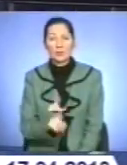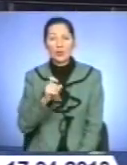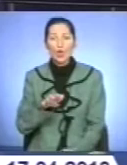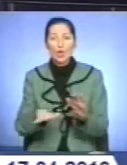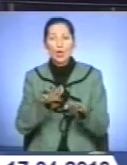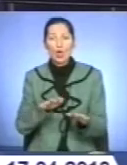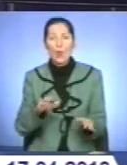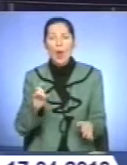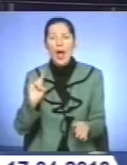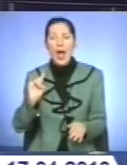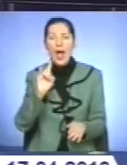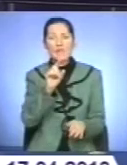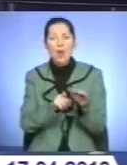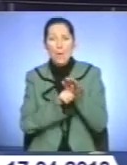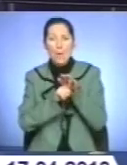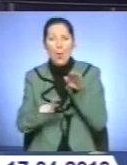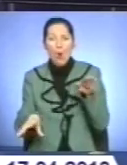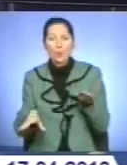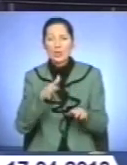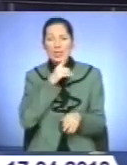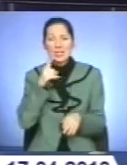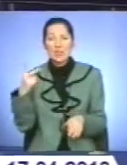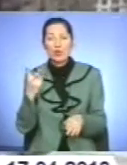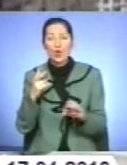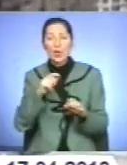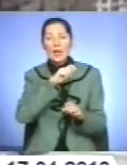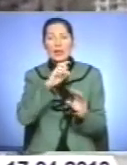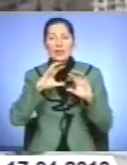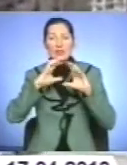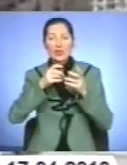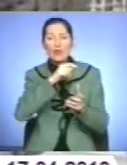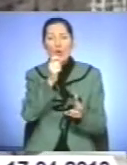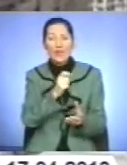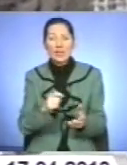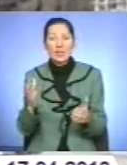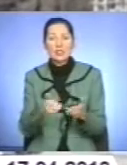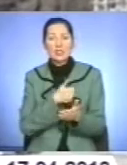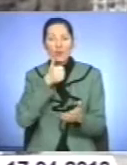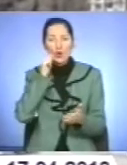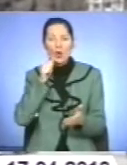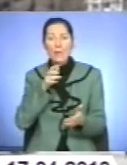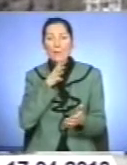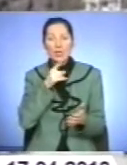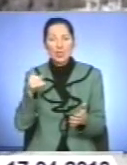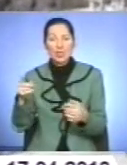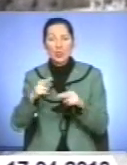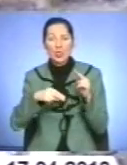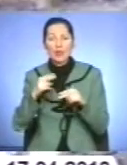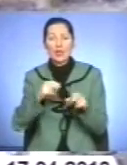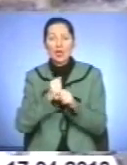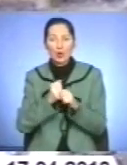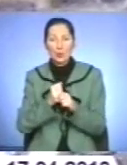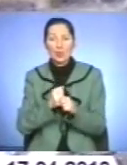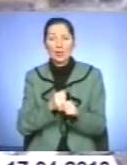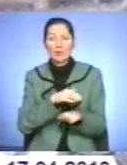100-кілограмову авіабомбу часів Другої світової війни, яку знайшли вчора під час будівельних робіт у Тернополі на вулиці Шептицького, 3,